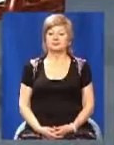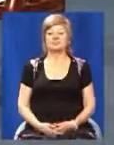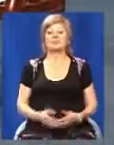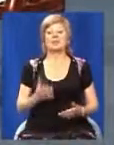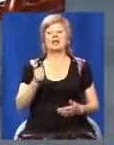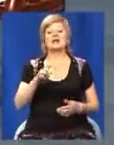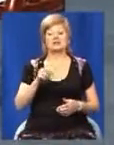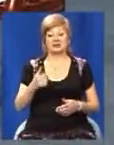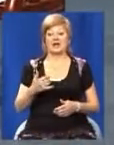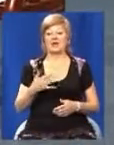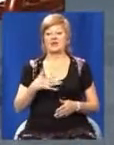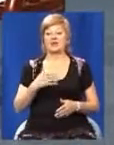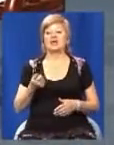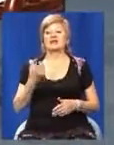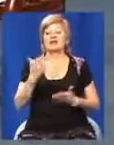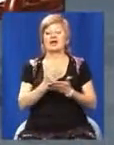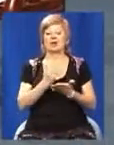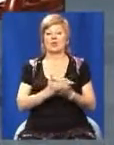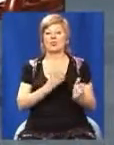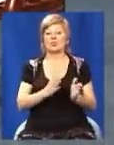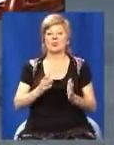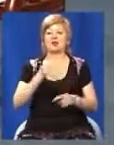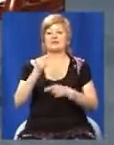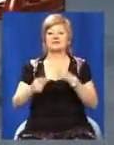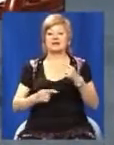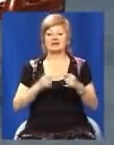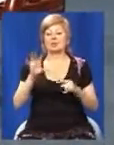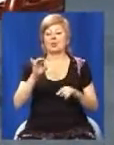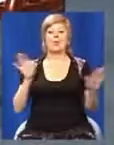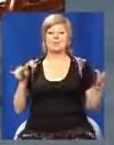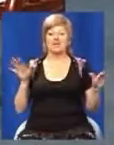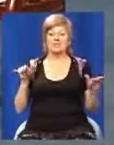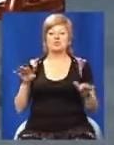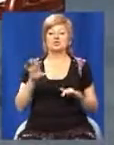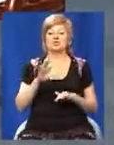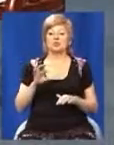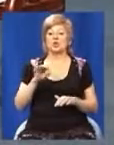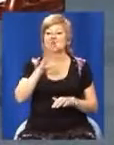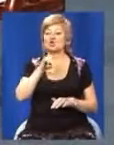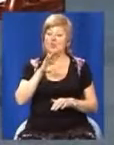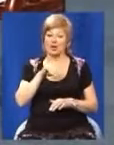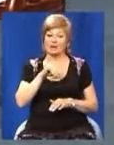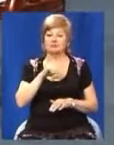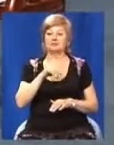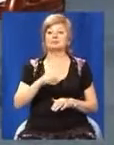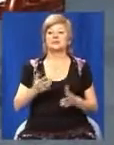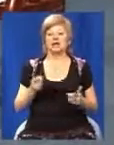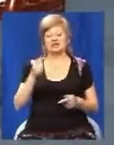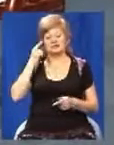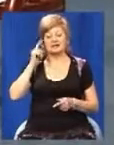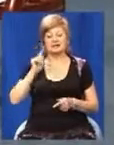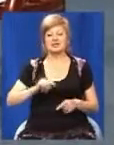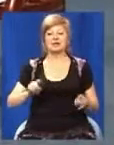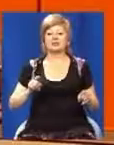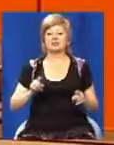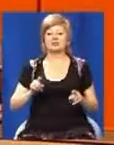Амінко, а ти знаєш, у нас уже декілька програм підряд традиційно після метеликів йде сюжет про... Собак. Про псів. Так, ти знаєш, що у них...